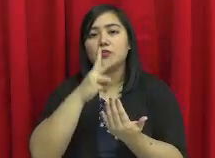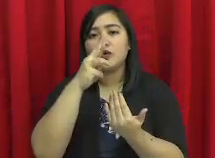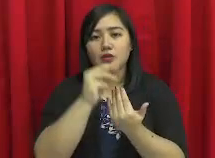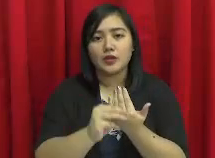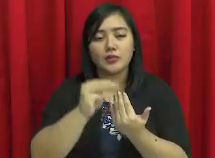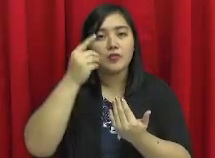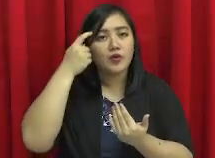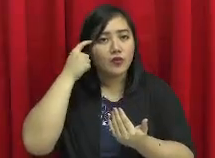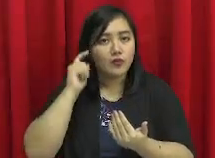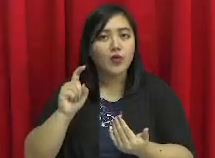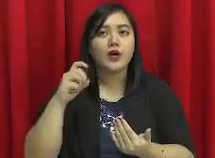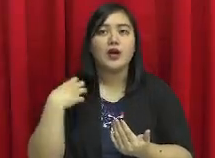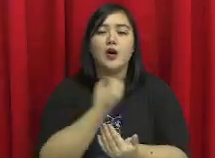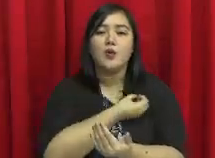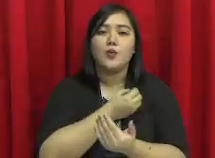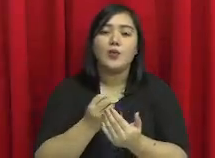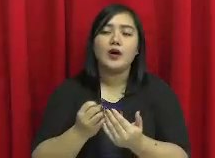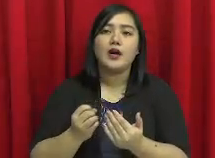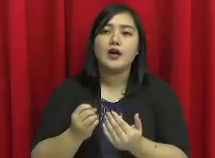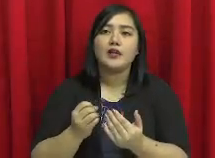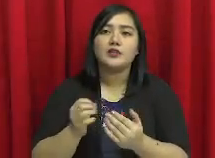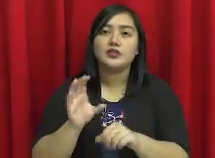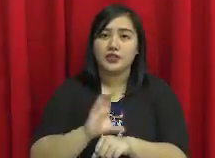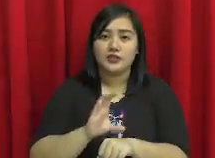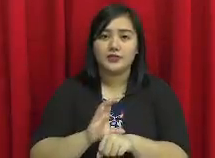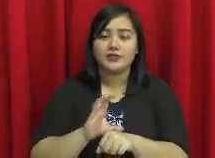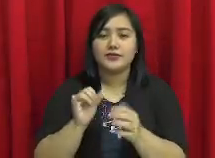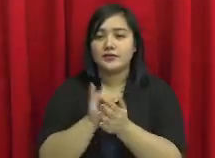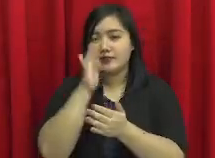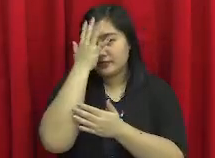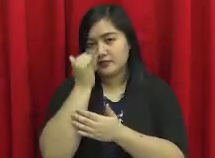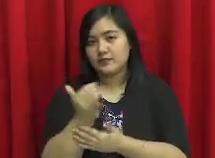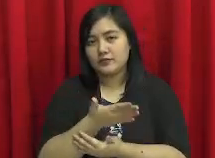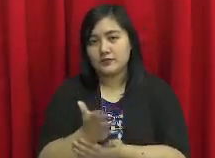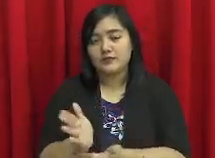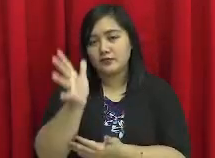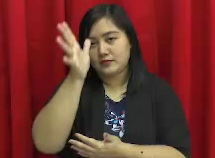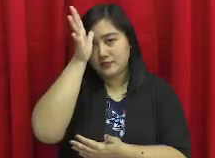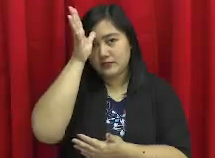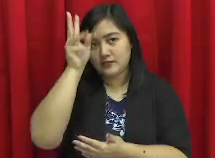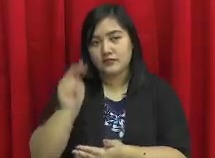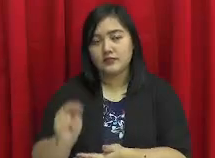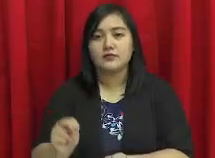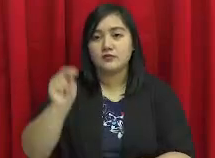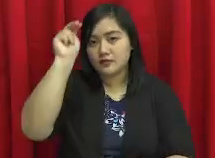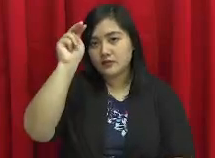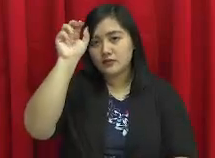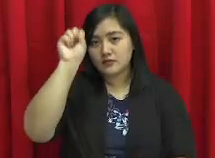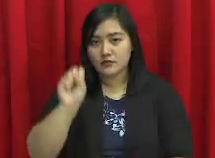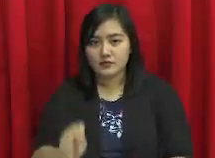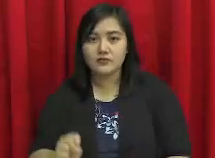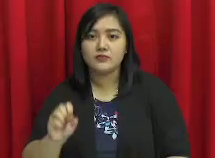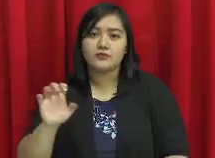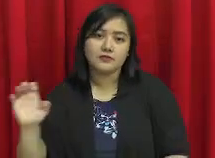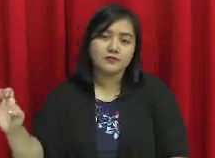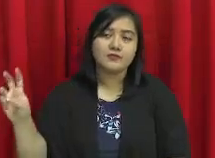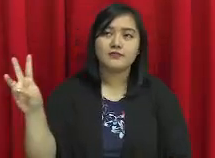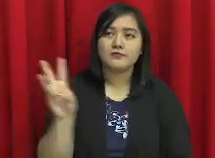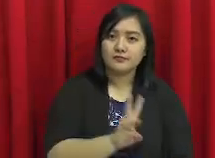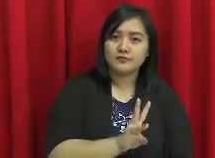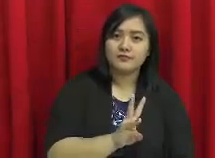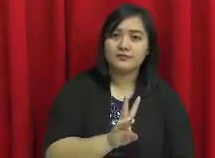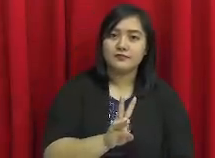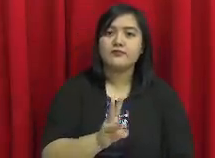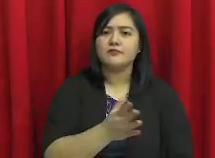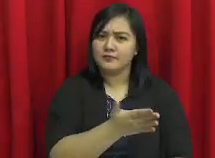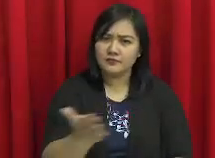sa atin pong simbahan. Yun. Kaya lahat sa mga lahat ng tatay dyan, North, South, East, pares po kami area leader, ni Sir Conrad, pares kami tatay,